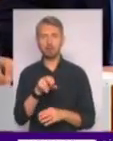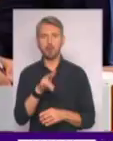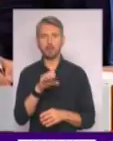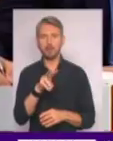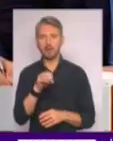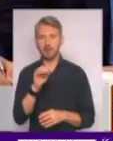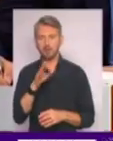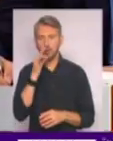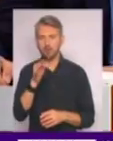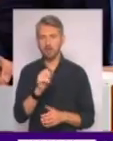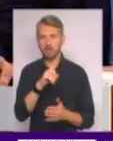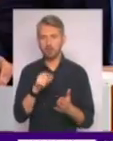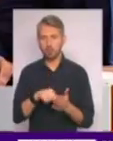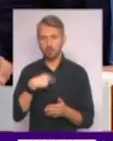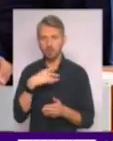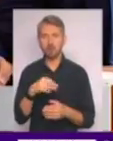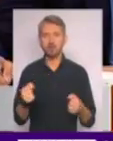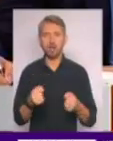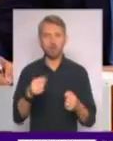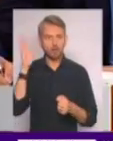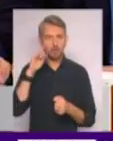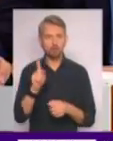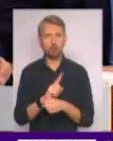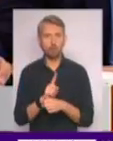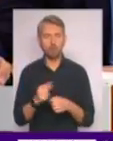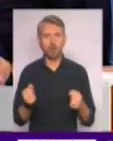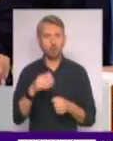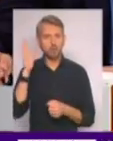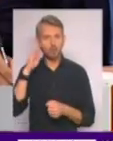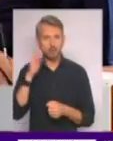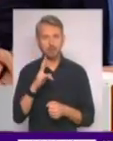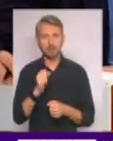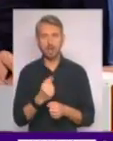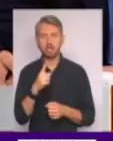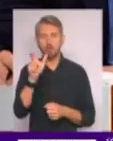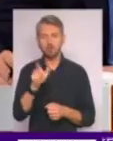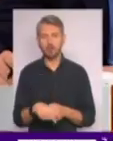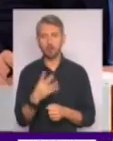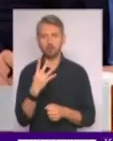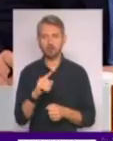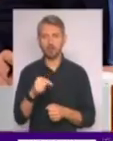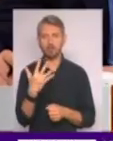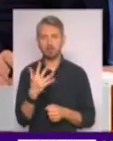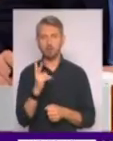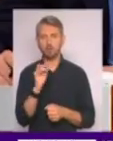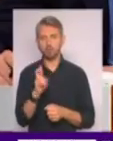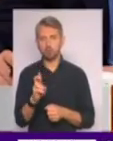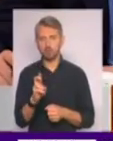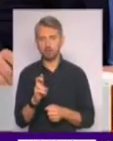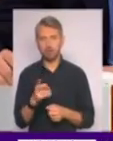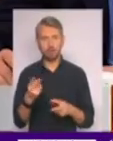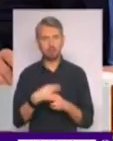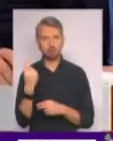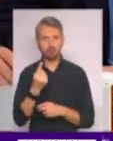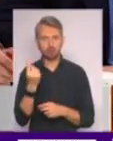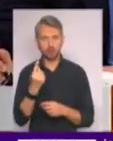отвечая на вопросы, говорил насчет холодной воды, что норма холодной воды на одного человека 4,5 кубических метров без